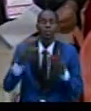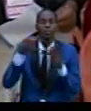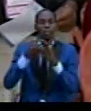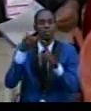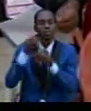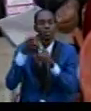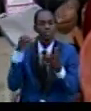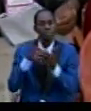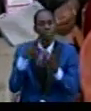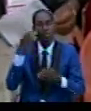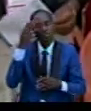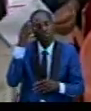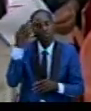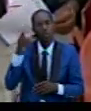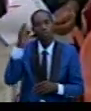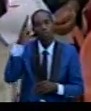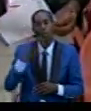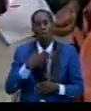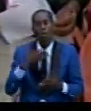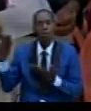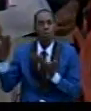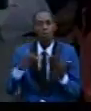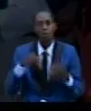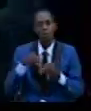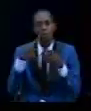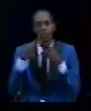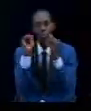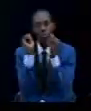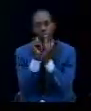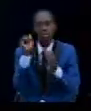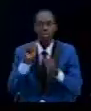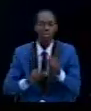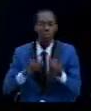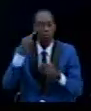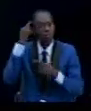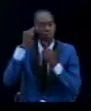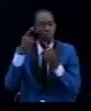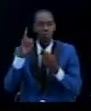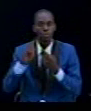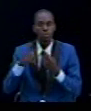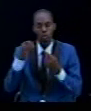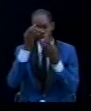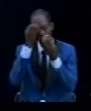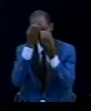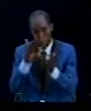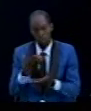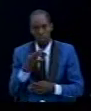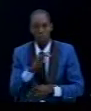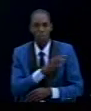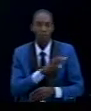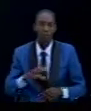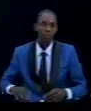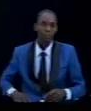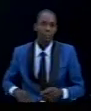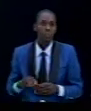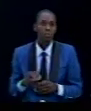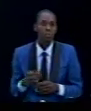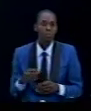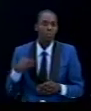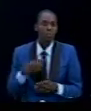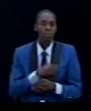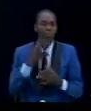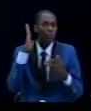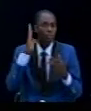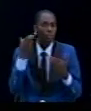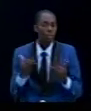knowledge of God and bringing into captivity every thought to the obedience of Christ. Nous voulons prier maintenant. We will now pray. Pour